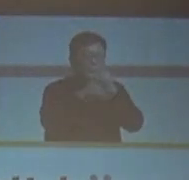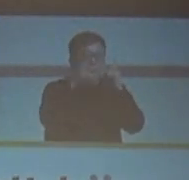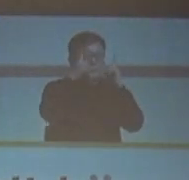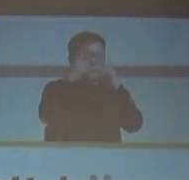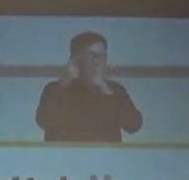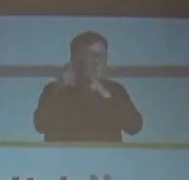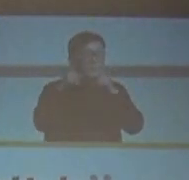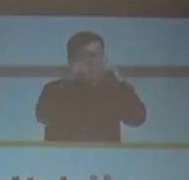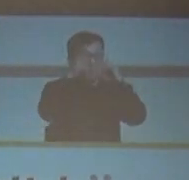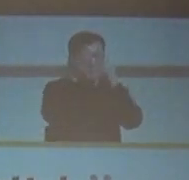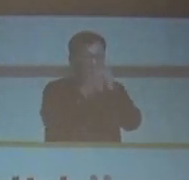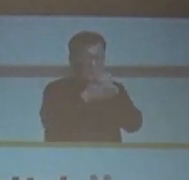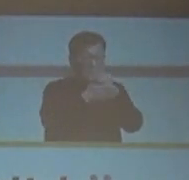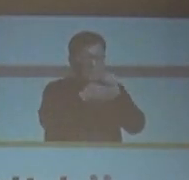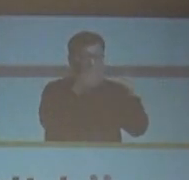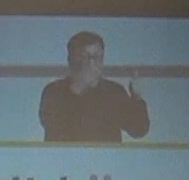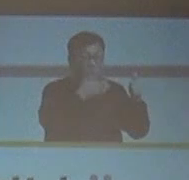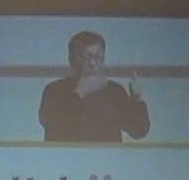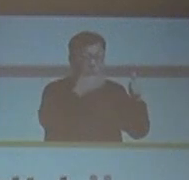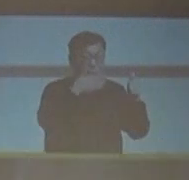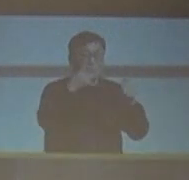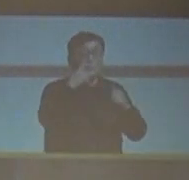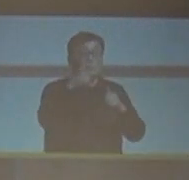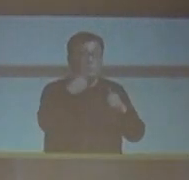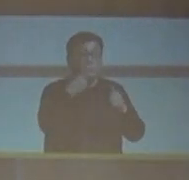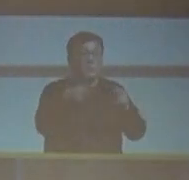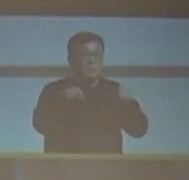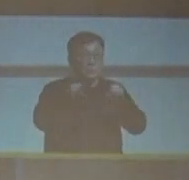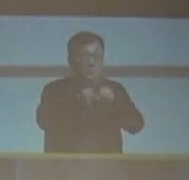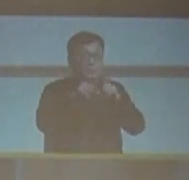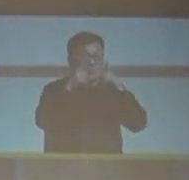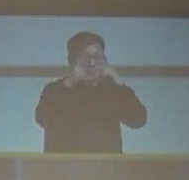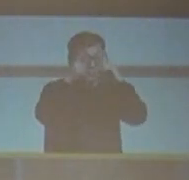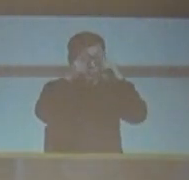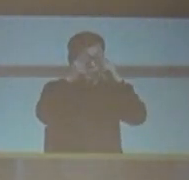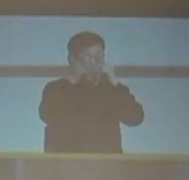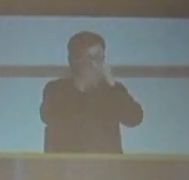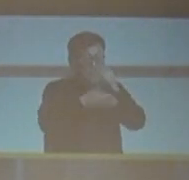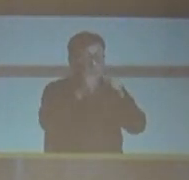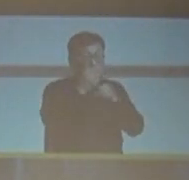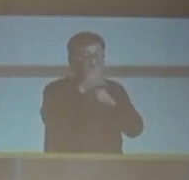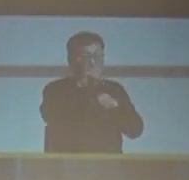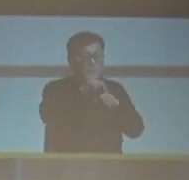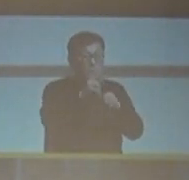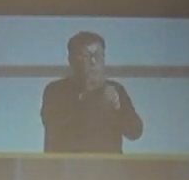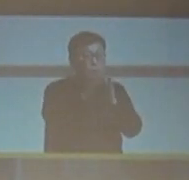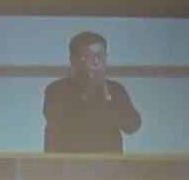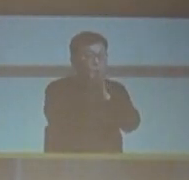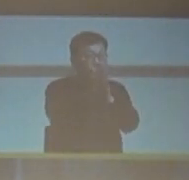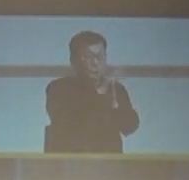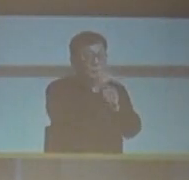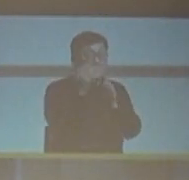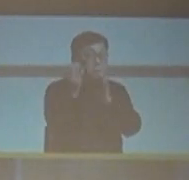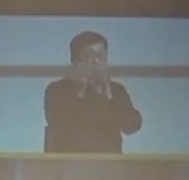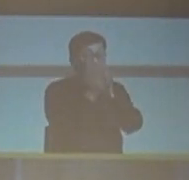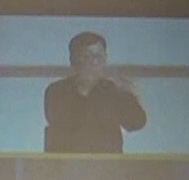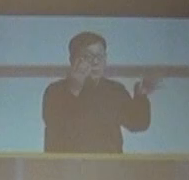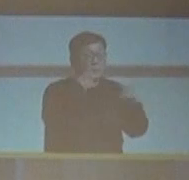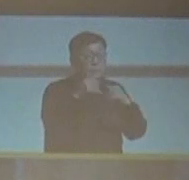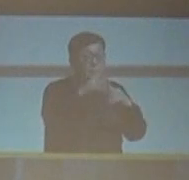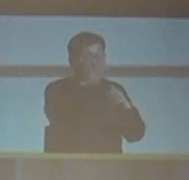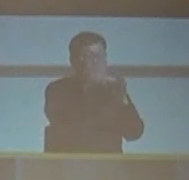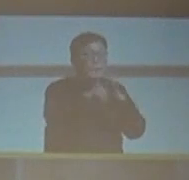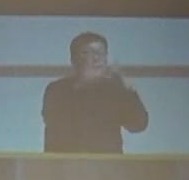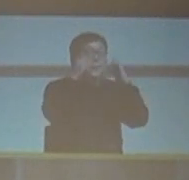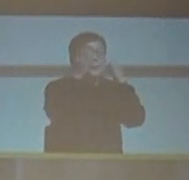가시라고 시간을 조금 마련을 해봤습니다. 그러니까 일단 이렇게 질서 있게 퇴장을 해주셔서 뭐 사진 촬영하고 싶으신